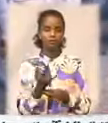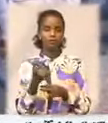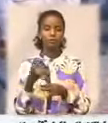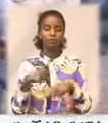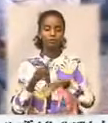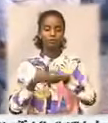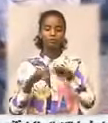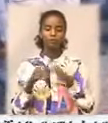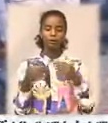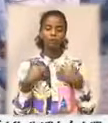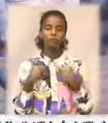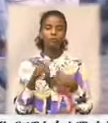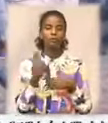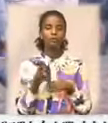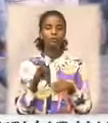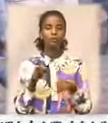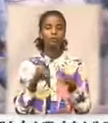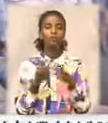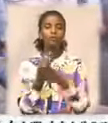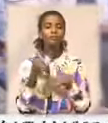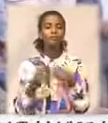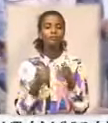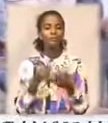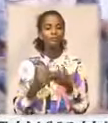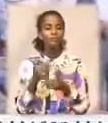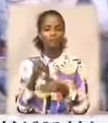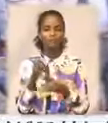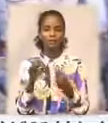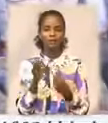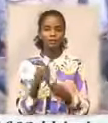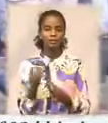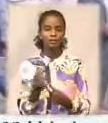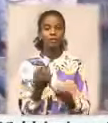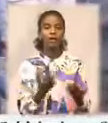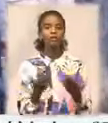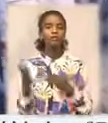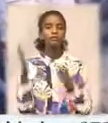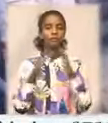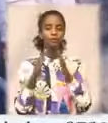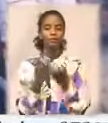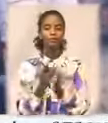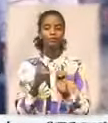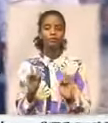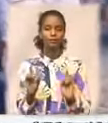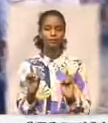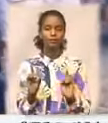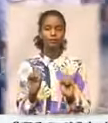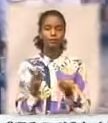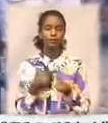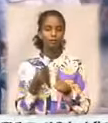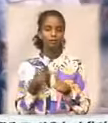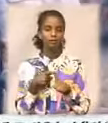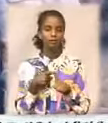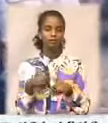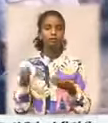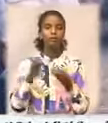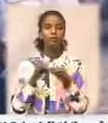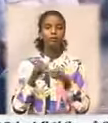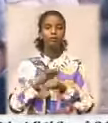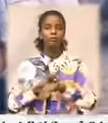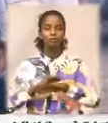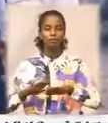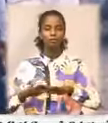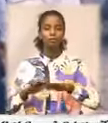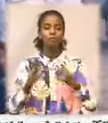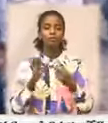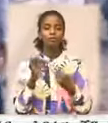ያለውንም ጭምር ተጠቅመን ለማልማት ነው የምንሄደው። በቀጣይ የዚህን የምርጥ ዘር አቅርቦት ችግር ለመፍታት አንደኛ ተጨማሪ መሬቶችን